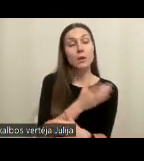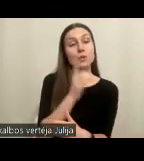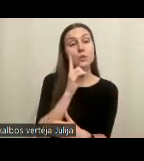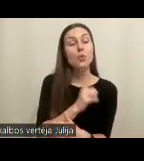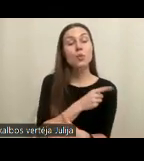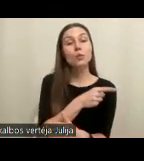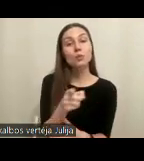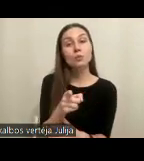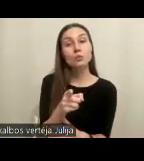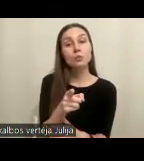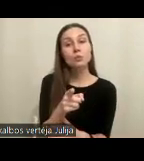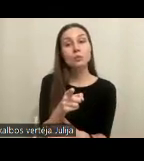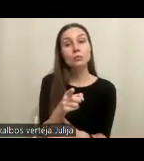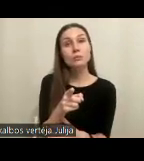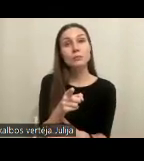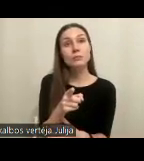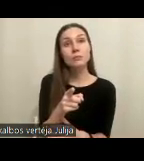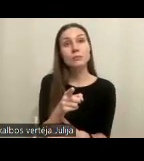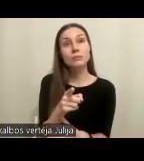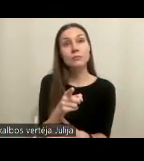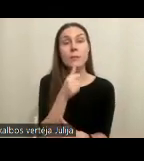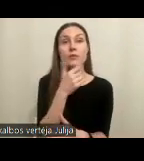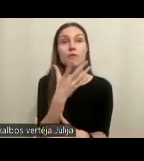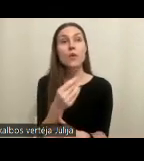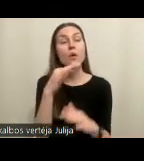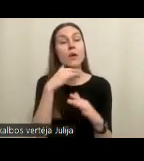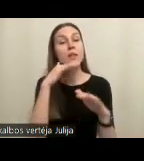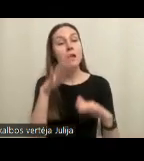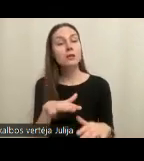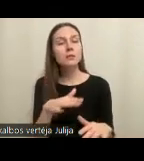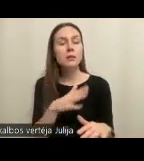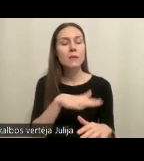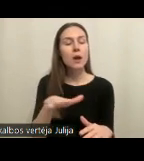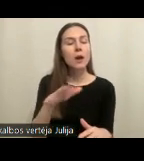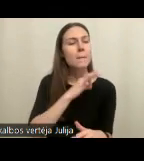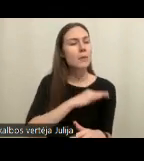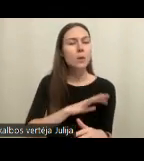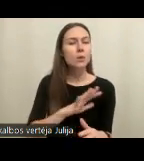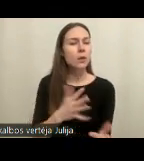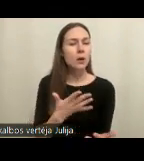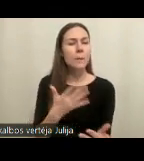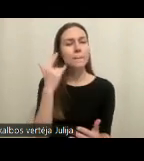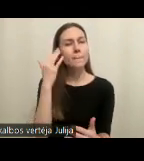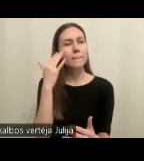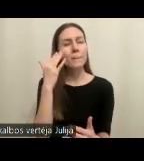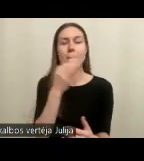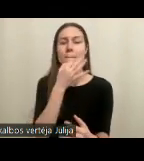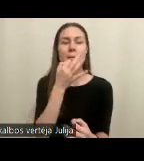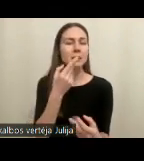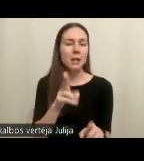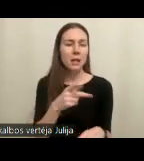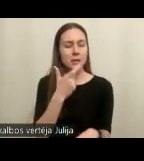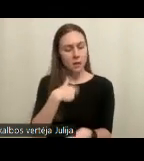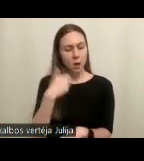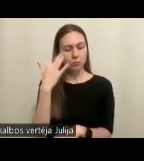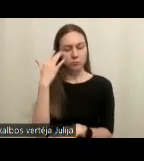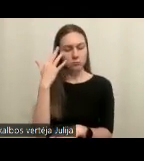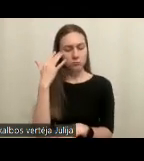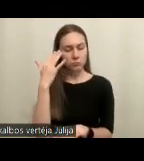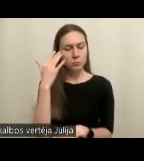kokia gali būti ta nauda jūsų klasė, jūsų vaikams. Pagalvokite, kurį laiką, ar nereikia sakyti, patys savo pagalvokite